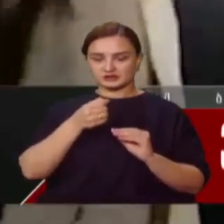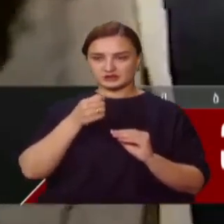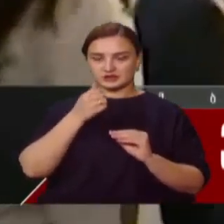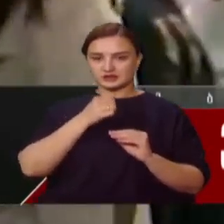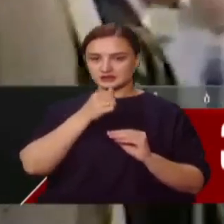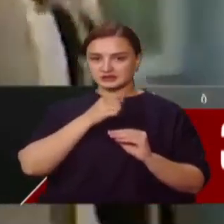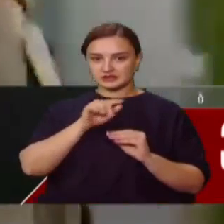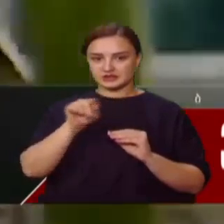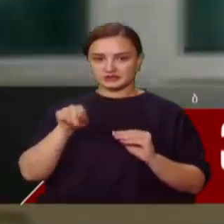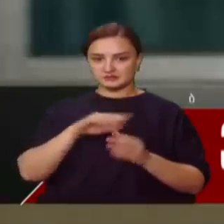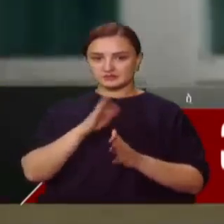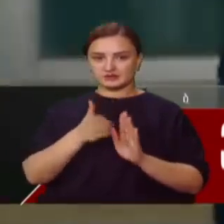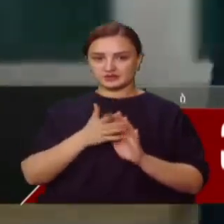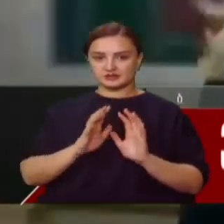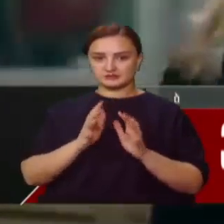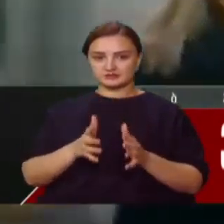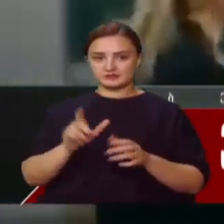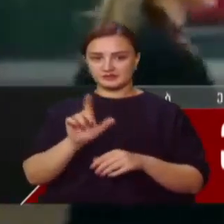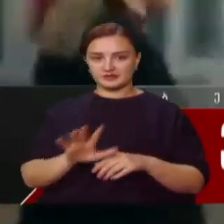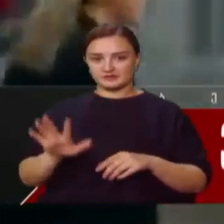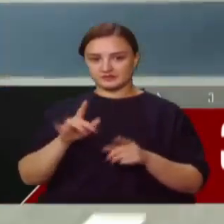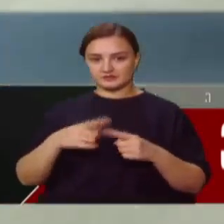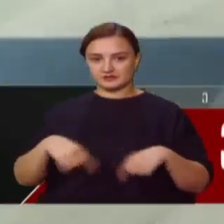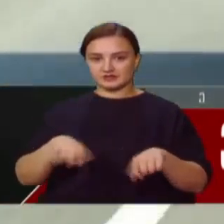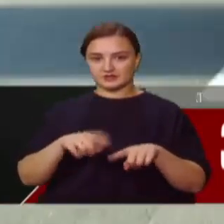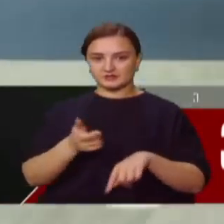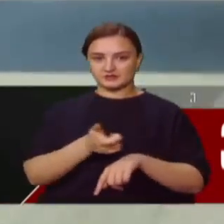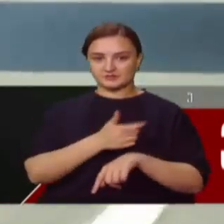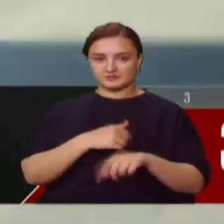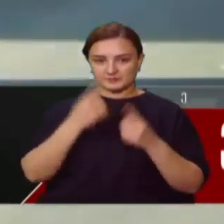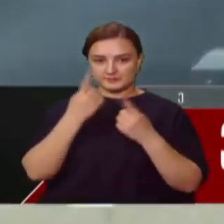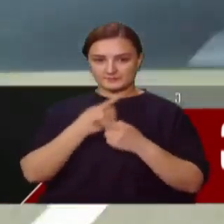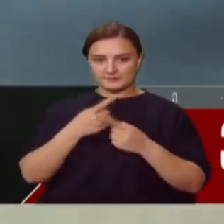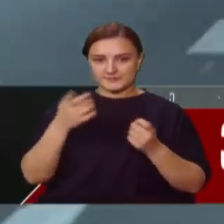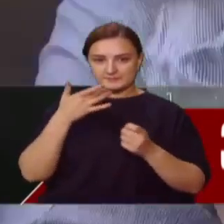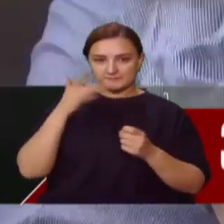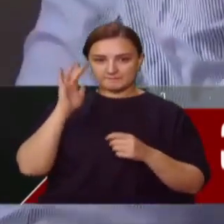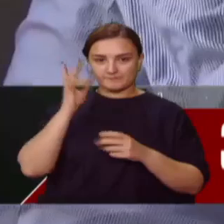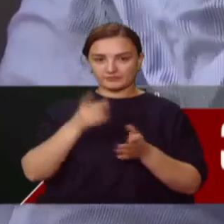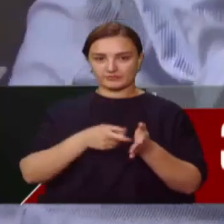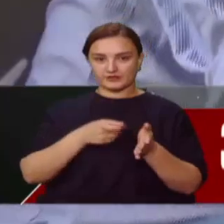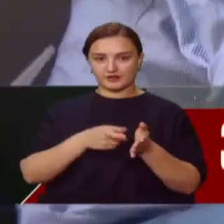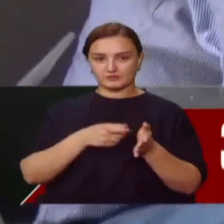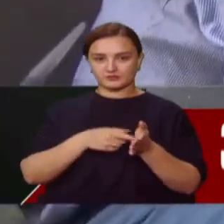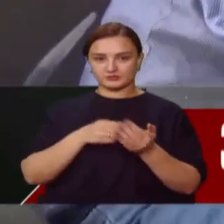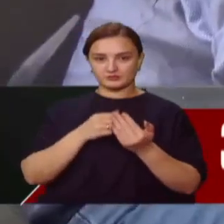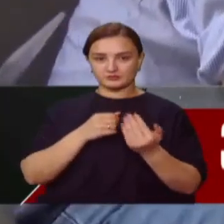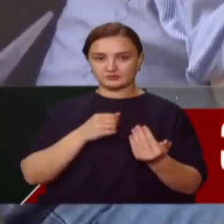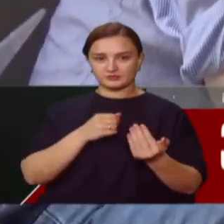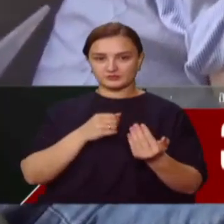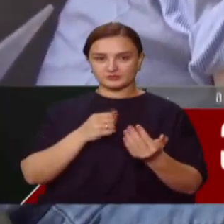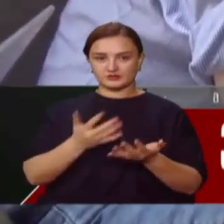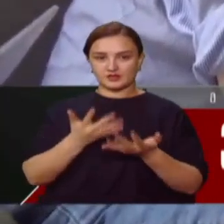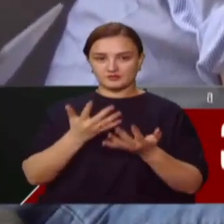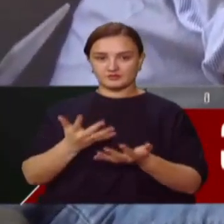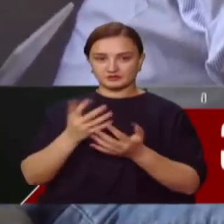Tel Msoplioshi Resolutsiis Tanakhmat Europis Sabchos Tsevrobma Kveqnebma Moutsodes Amerikas Gamoizos Assange's Wikileaks-ის მიერ